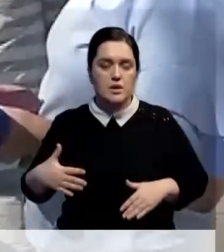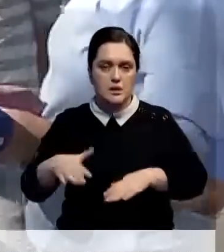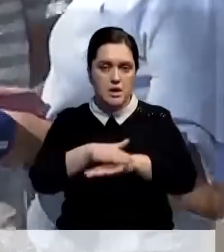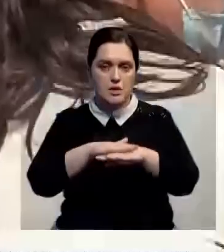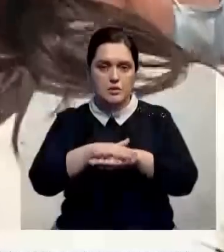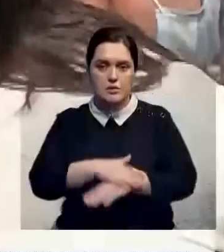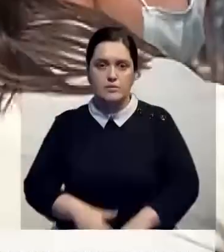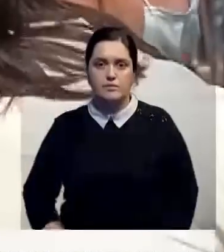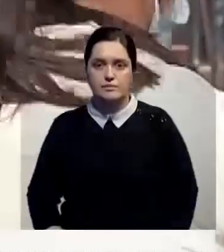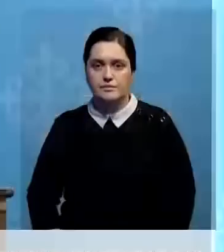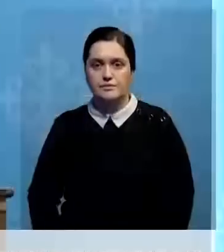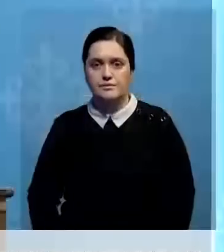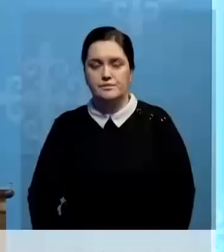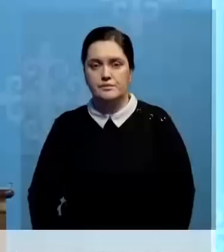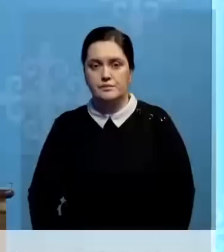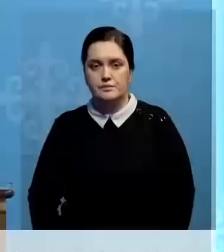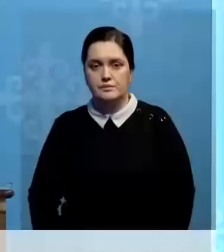народу.